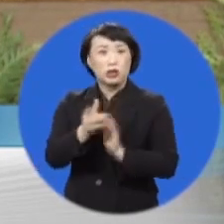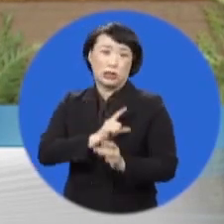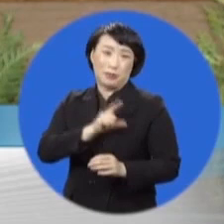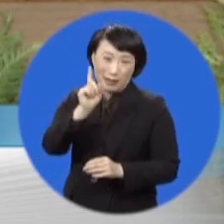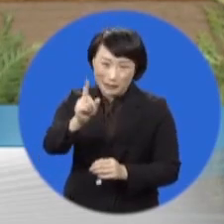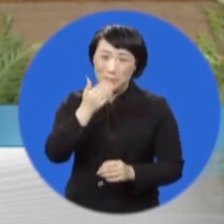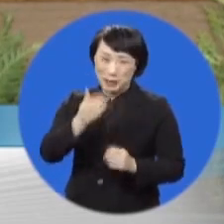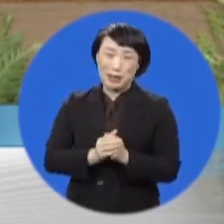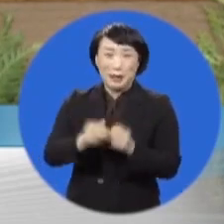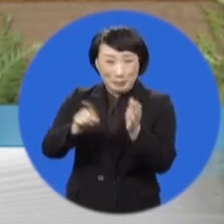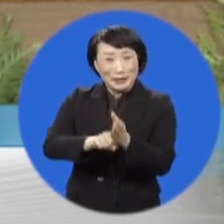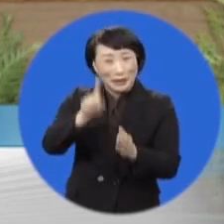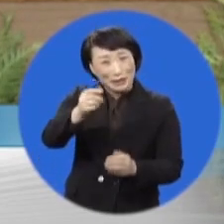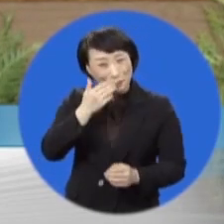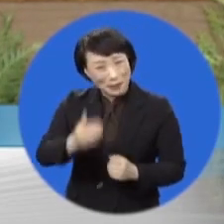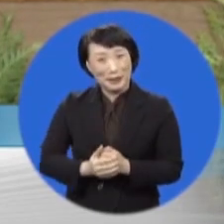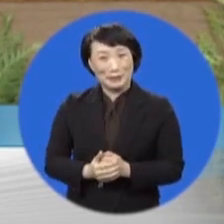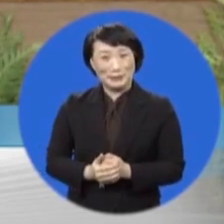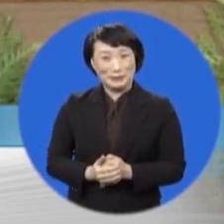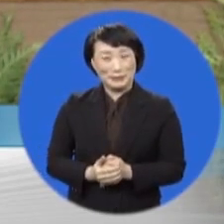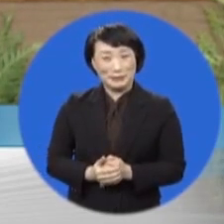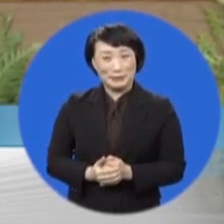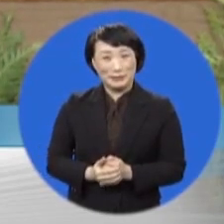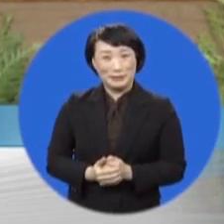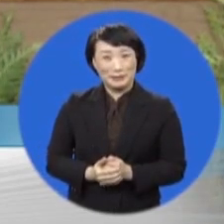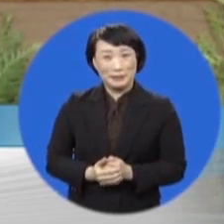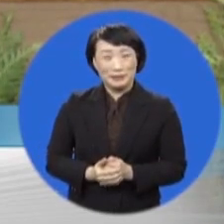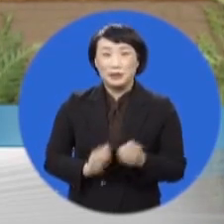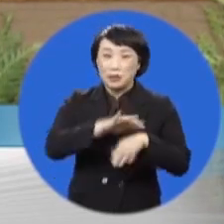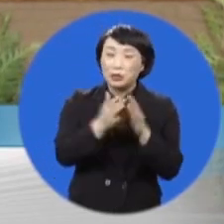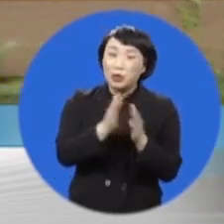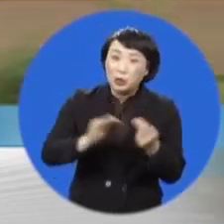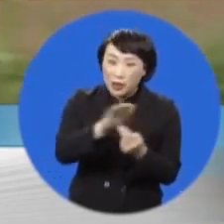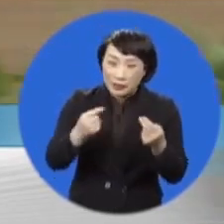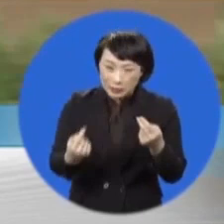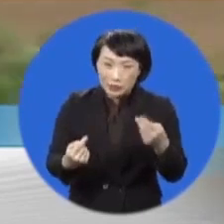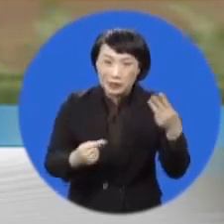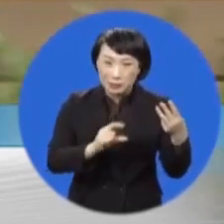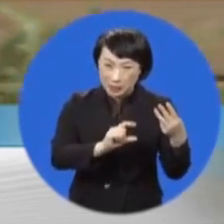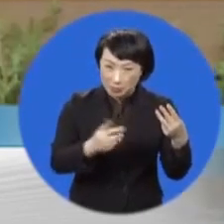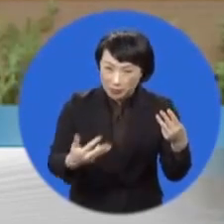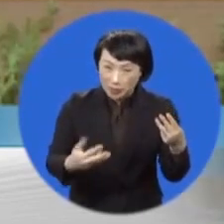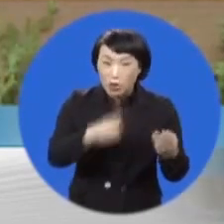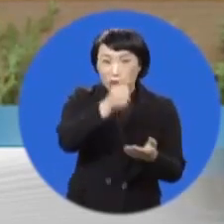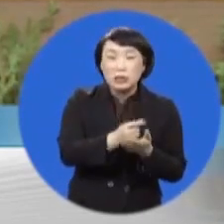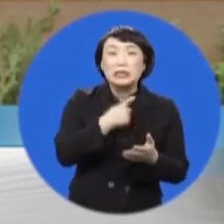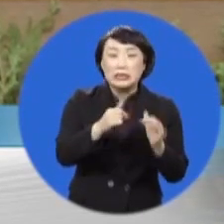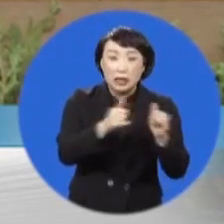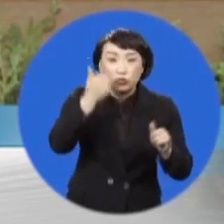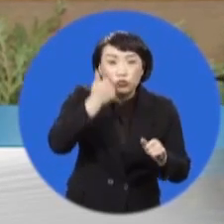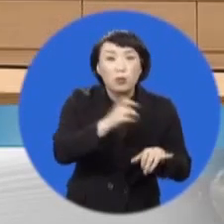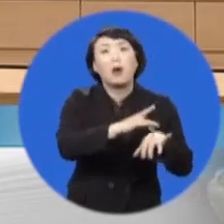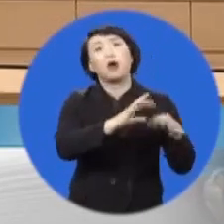밖에 없다 이야 이거 밖에 없다 이 말이 왜 요 하면서 상장 판결에 죄를 짓는 자는 마귀에게